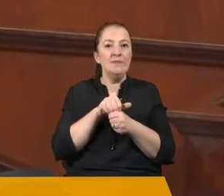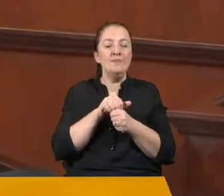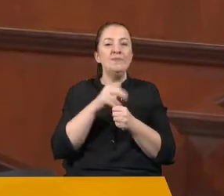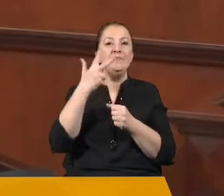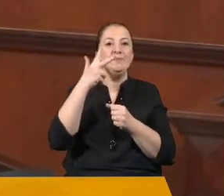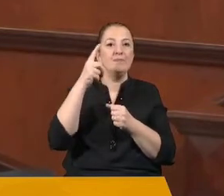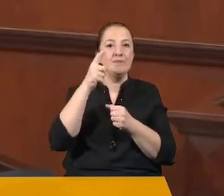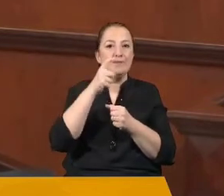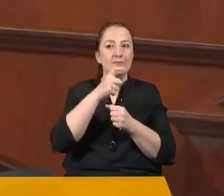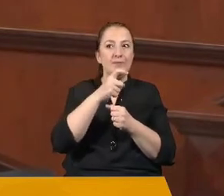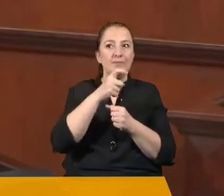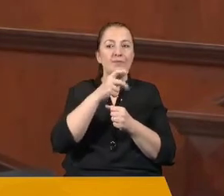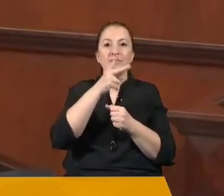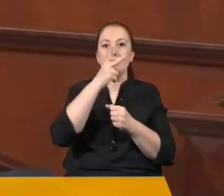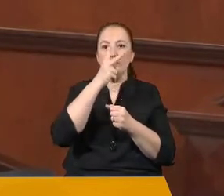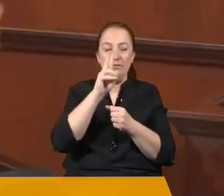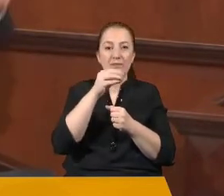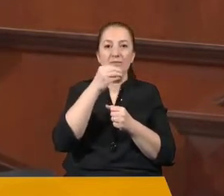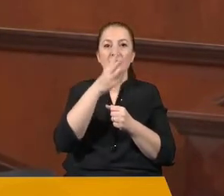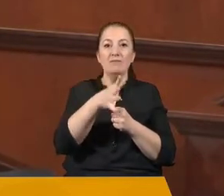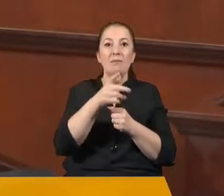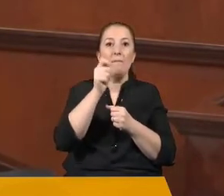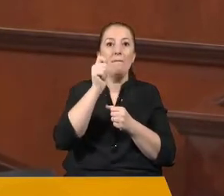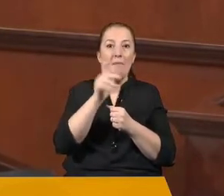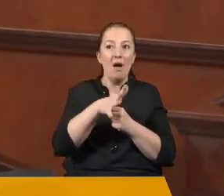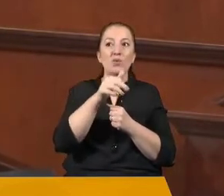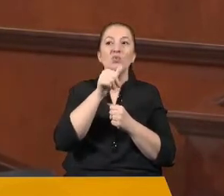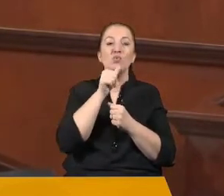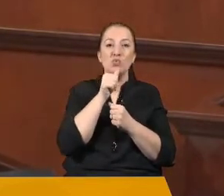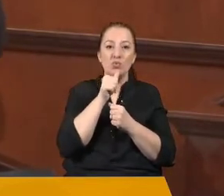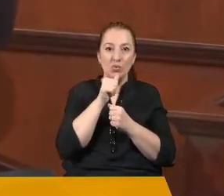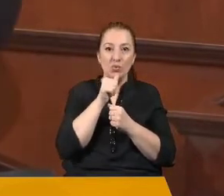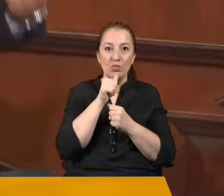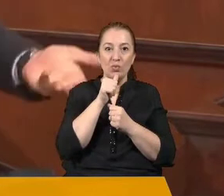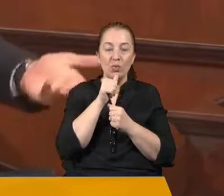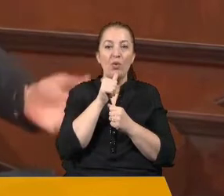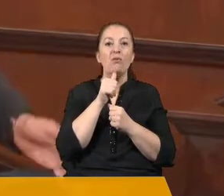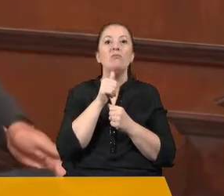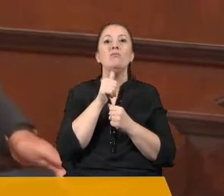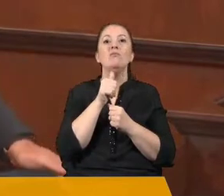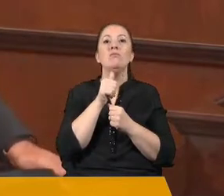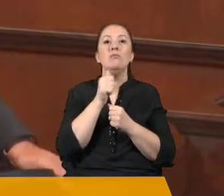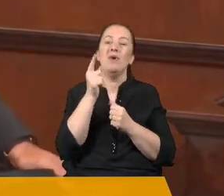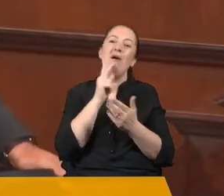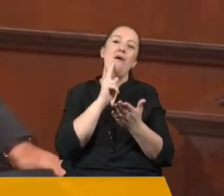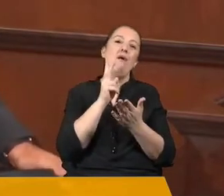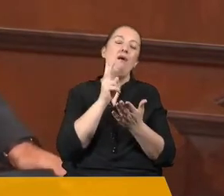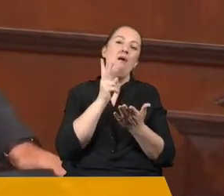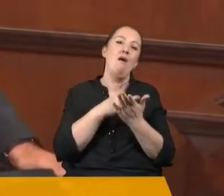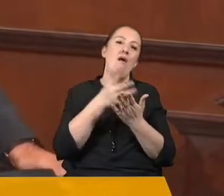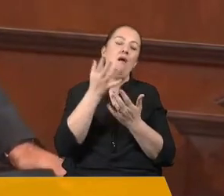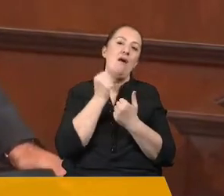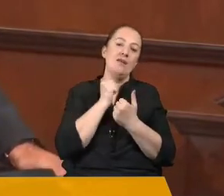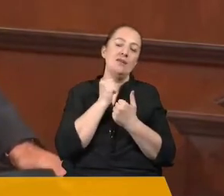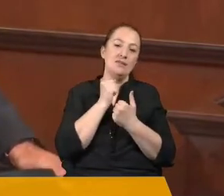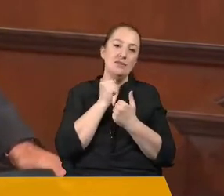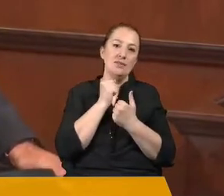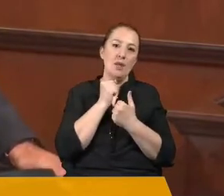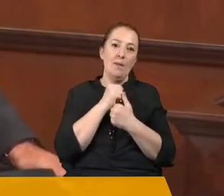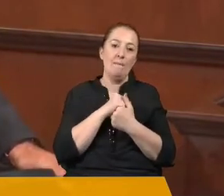aylık köylüye verdiği pahalı suyu mahsup edilmesi için bir karar alsın ya. Bu kadar zor bir şey mi